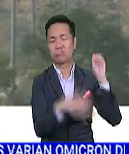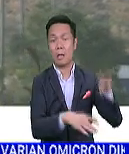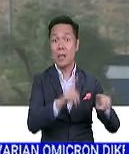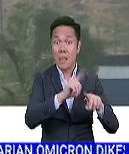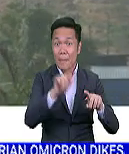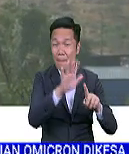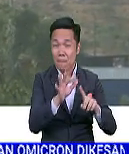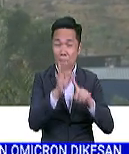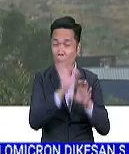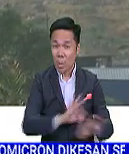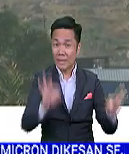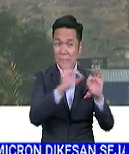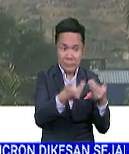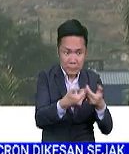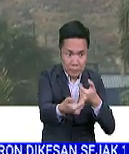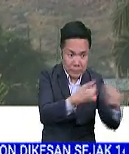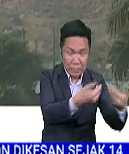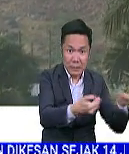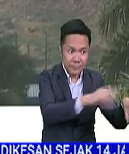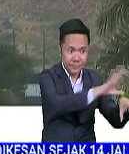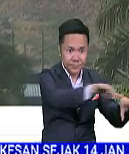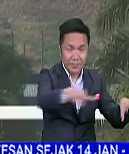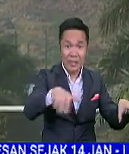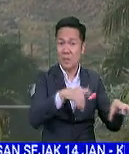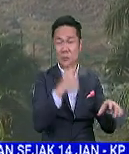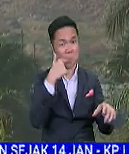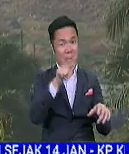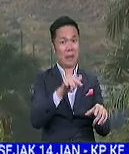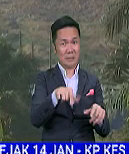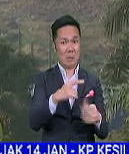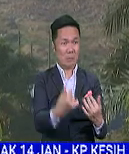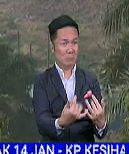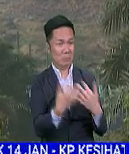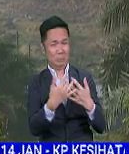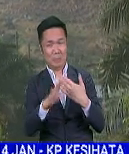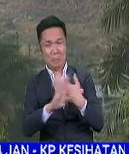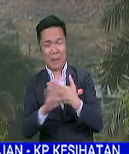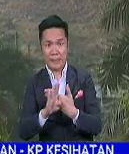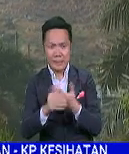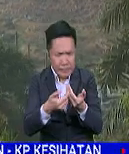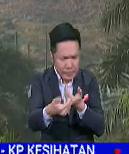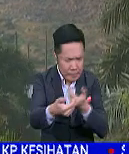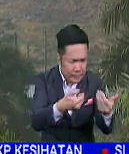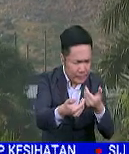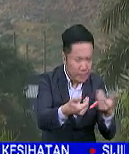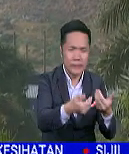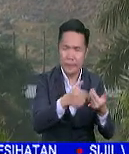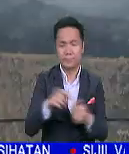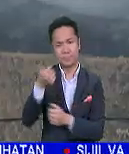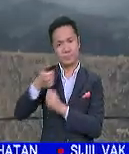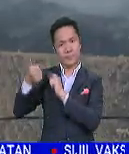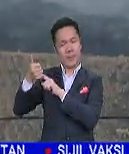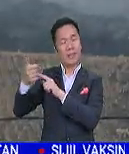pengasingan sampah secara sistematik yang tidak mendatangkan kesan sampingan. Kemarin, Pengarah Jabatan Alam Sekitar Sharifah Zakiah